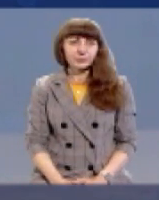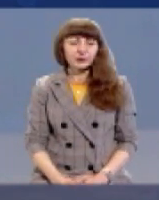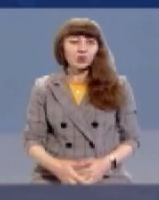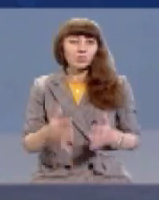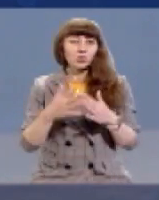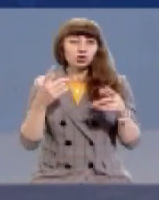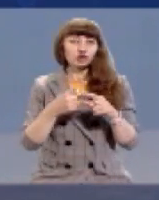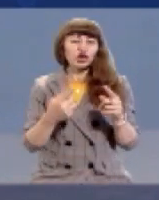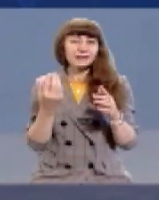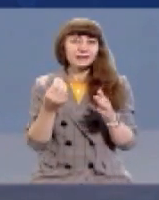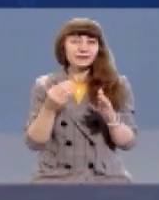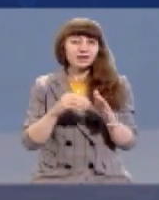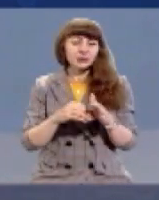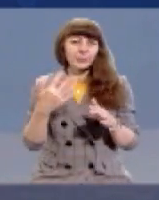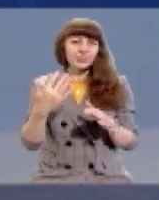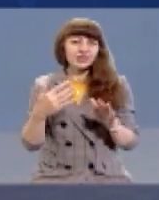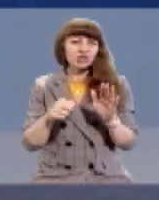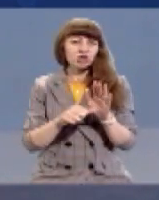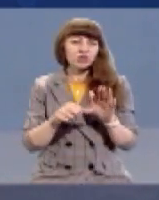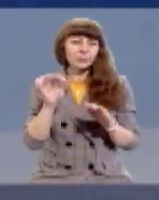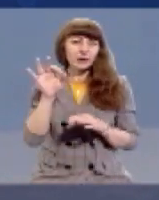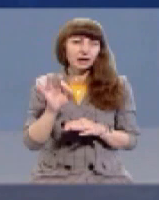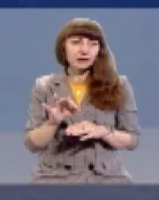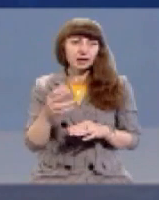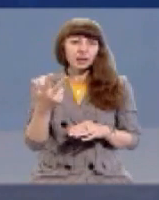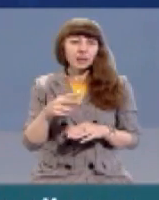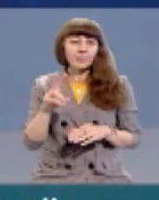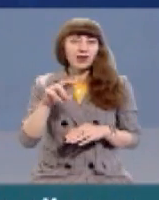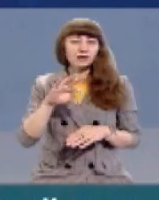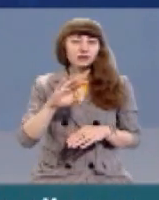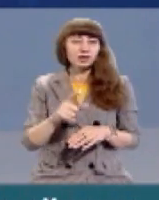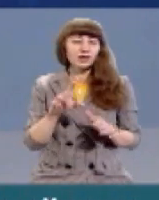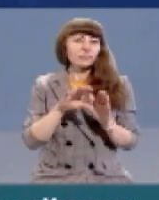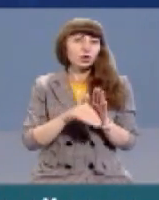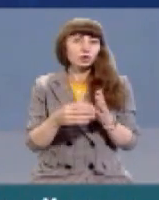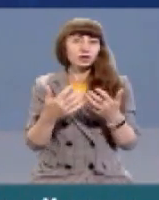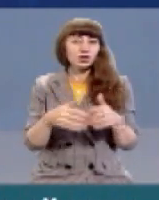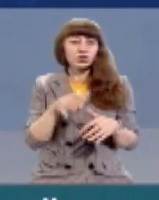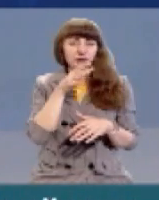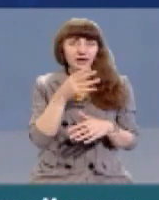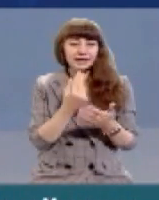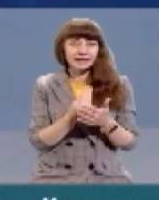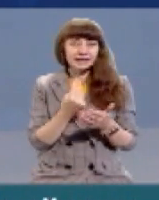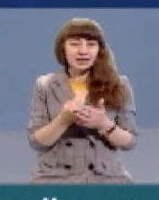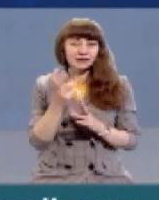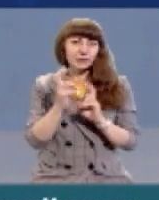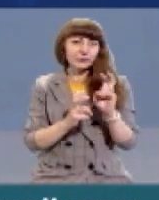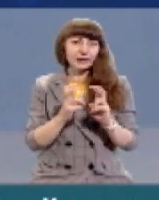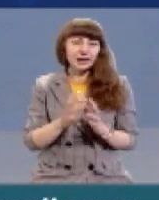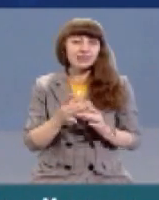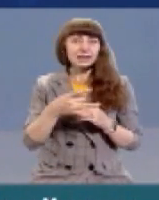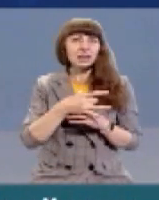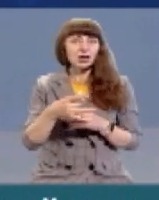Значительная часть инвестиций, это 56% или 3 миллиарда тенге, вложена за счет собственных средств предприятий